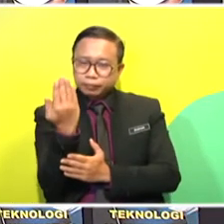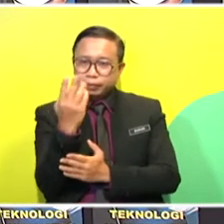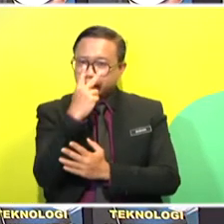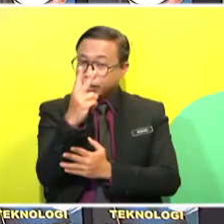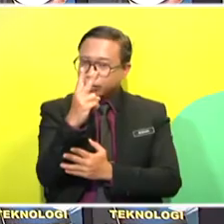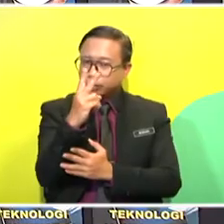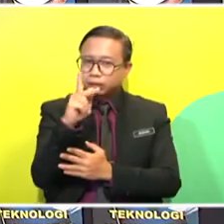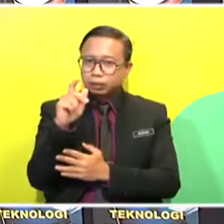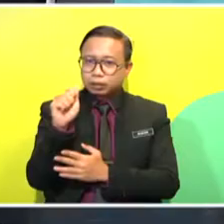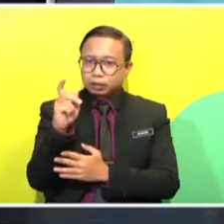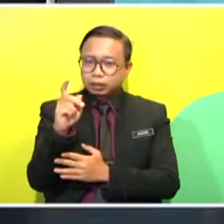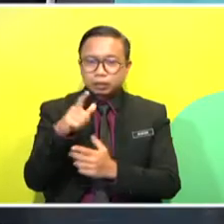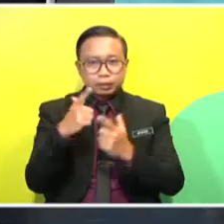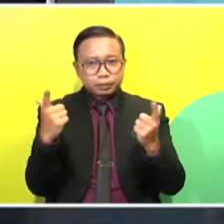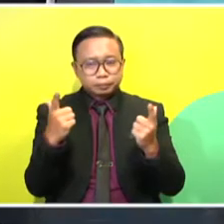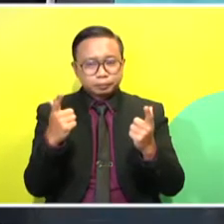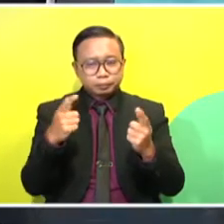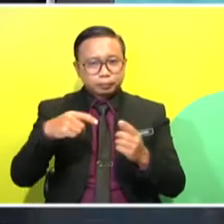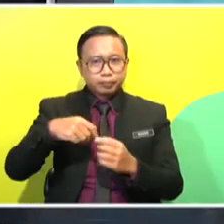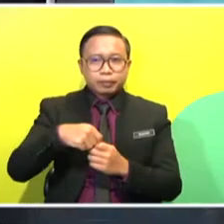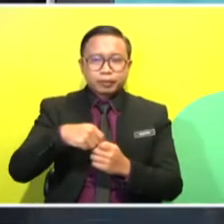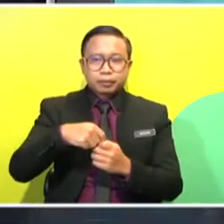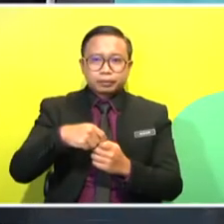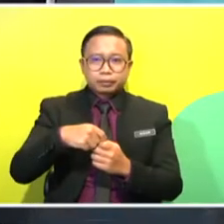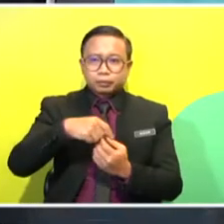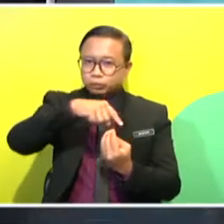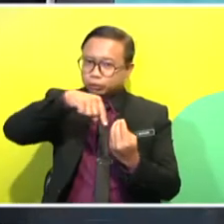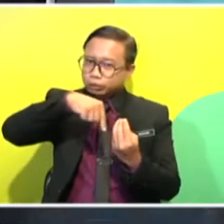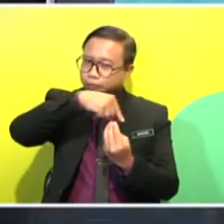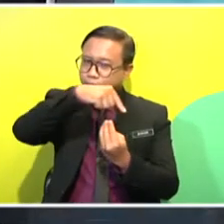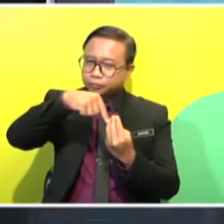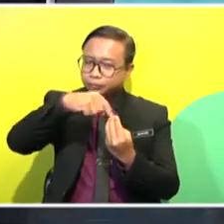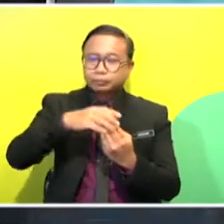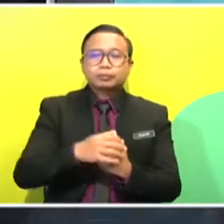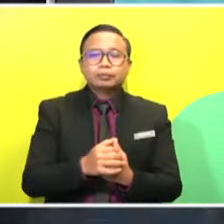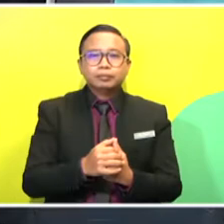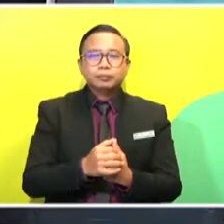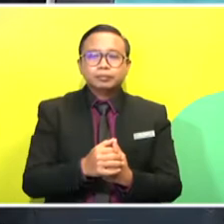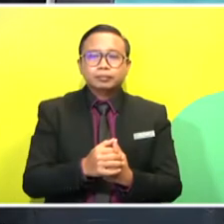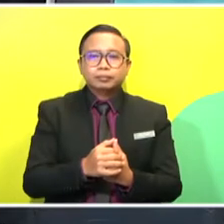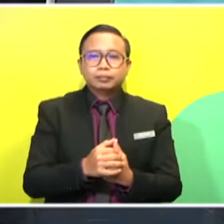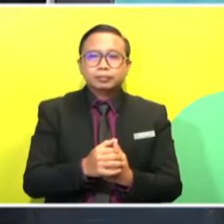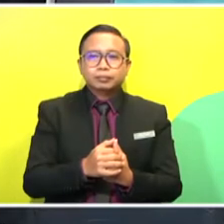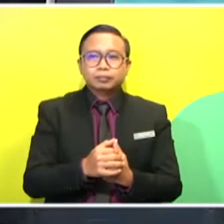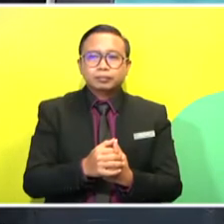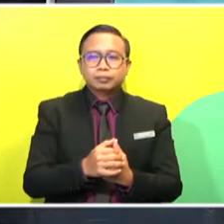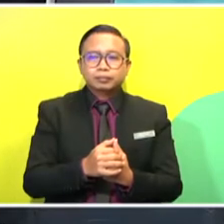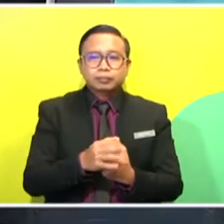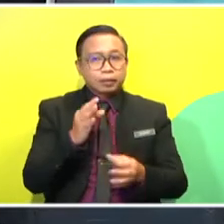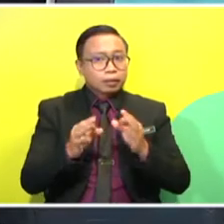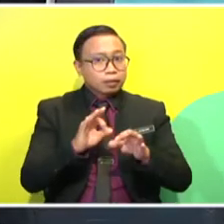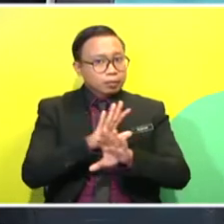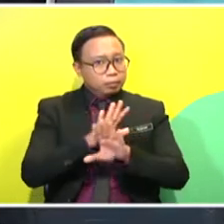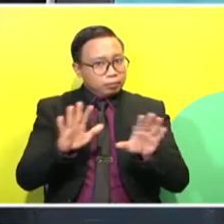yang lain, kita pusingkan. Jika dia sama, anda berjaya. Okay. Dan kekalkan seperti itu. Tapi jika